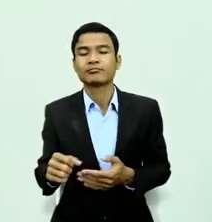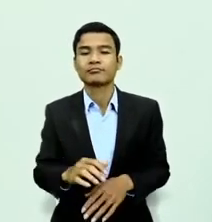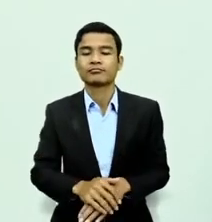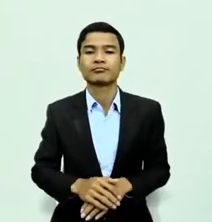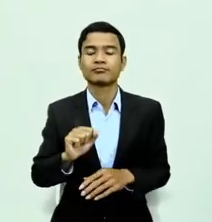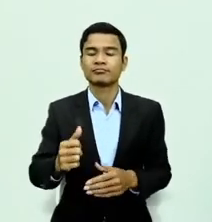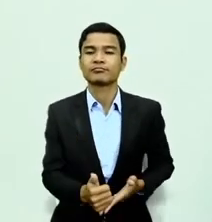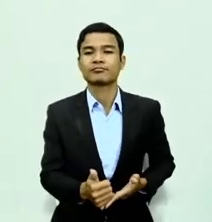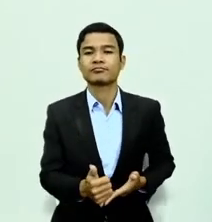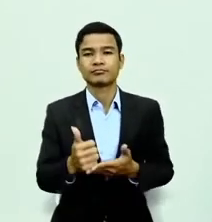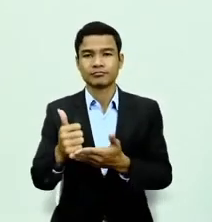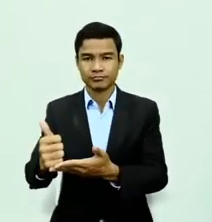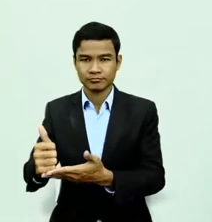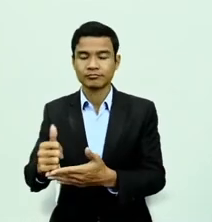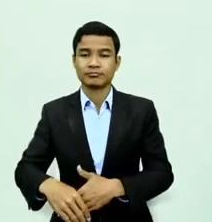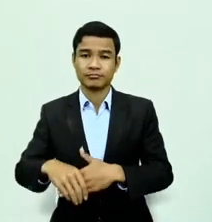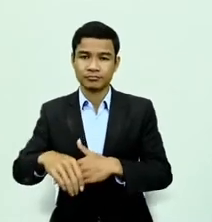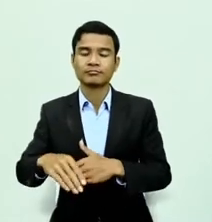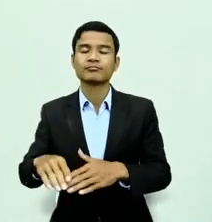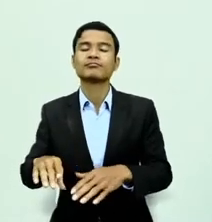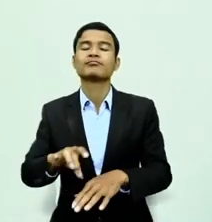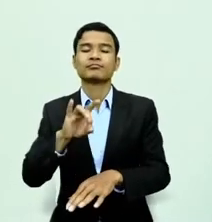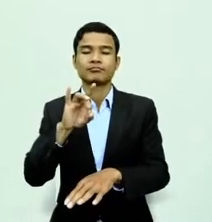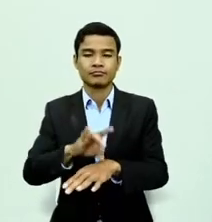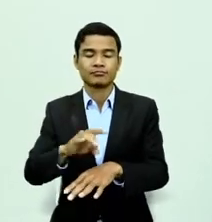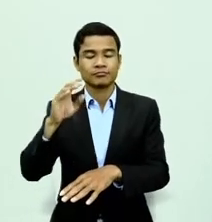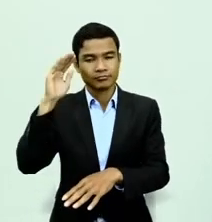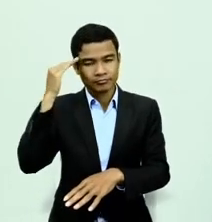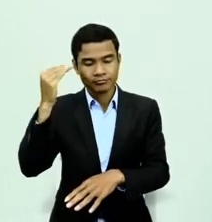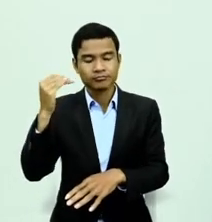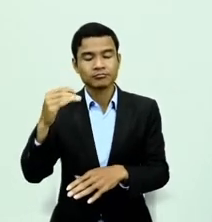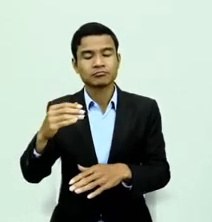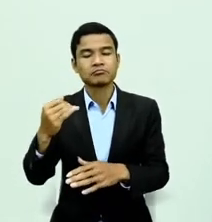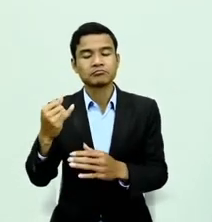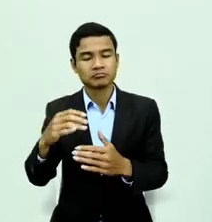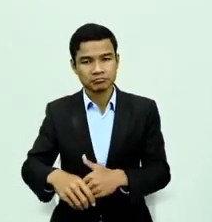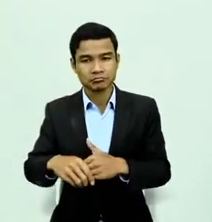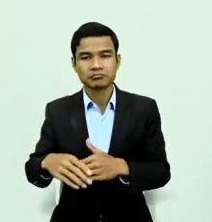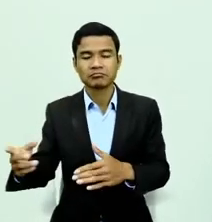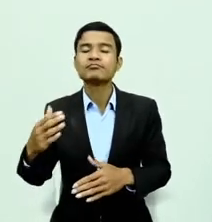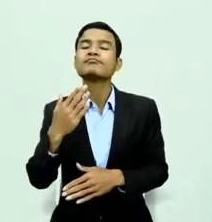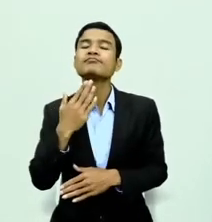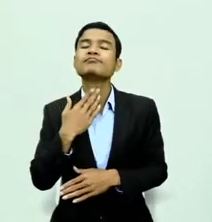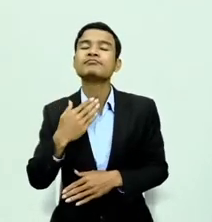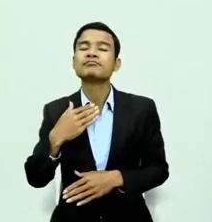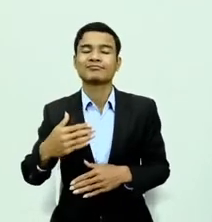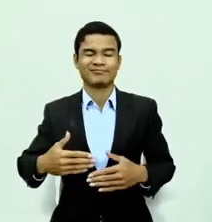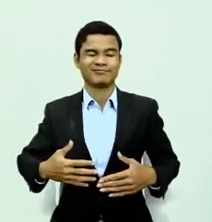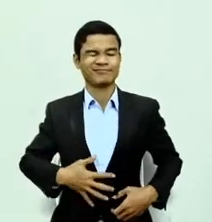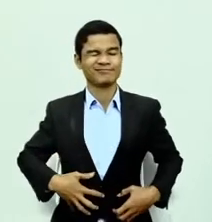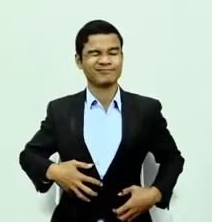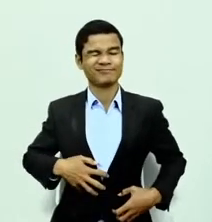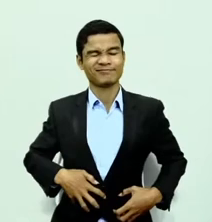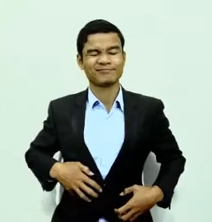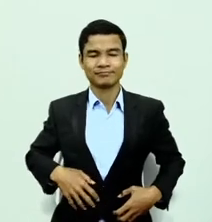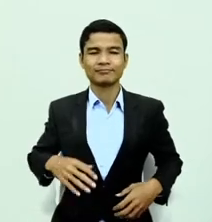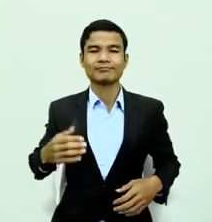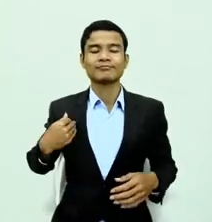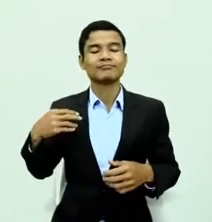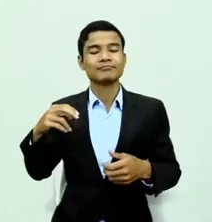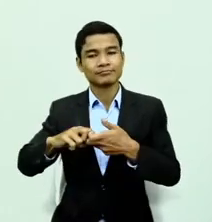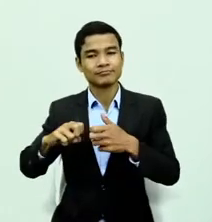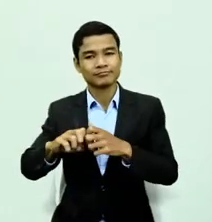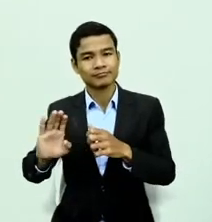quát chúi mật phẹt quát nè bê đây mật phẹt quát. Chà liên rồi có quạt chuột bánh và nhà hà là